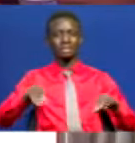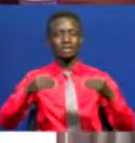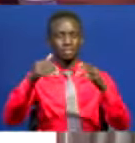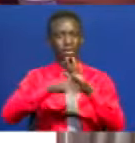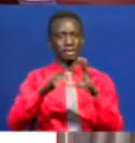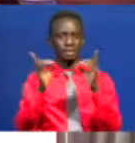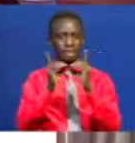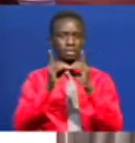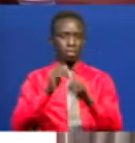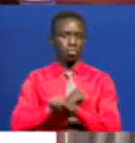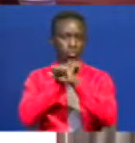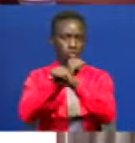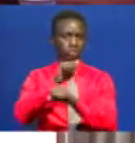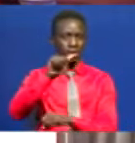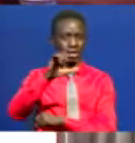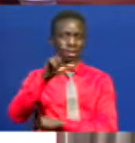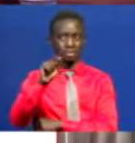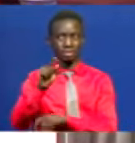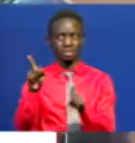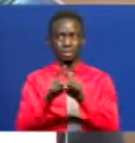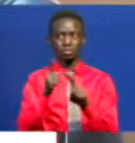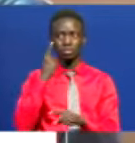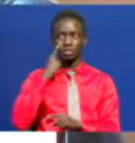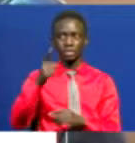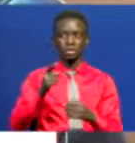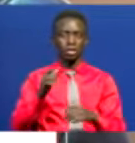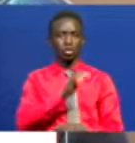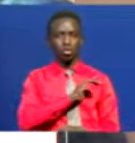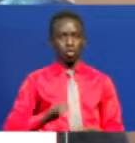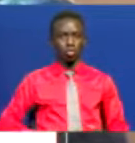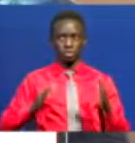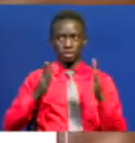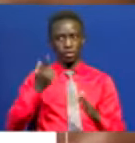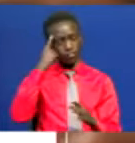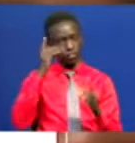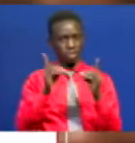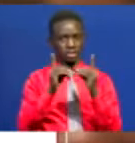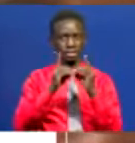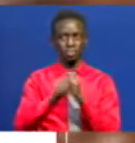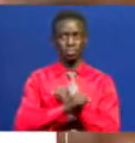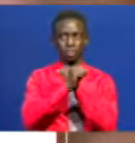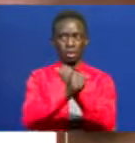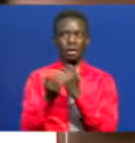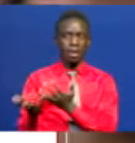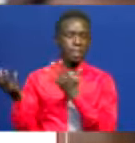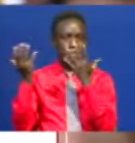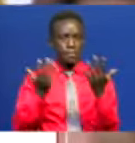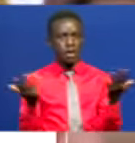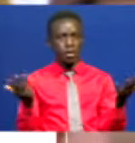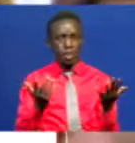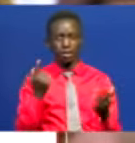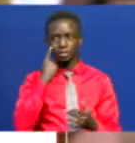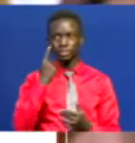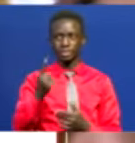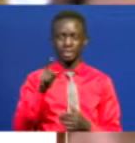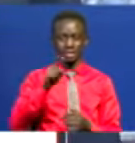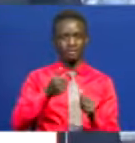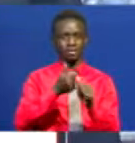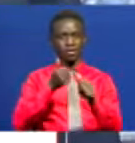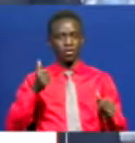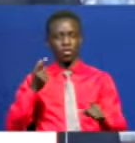Maafisa kutoka afisi ya kamishna wa ulinzi wa data walitoa wito kwa wachakataji na wadhibiti data kunakili visa vya ukiukaji wa ulinzi wa